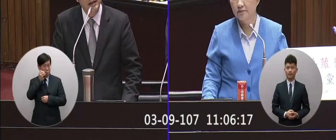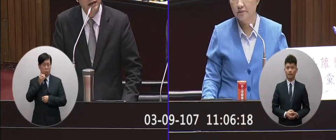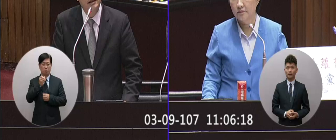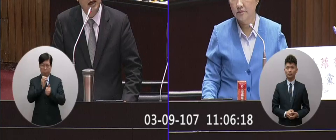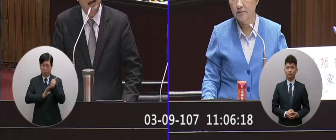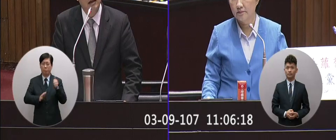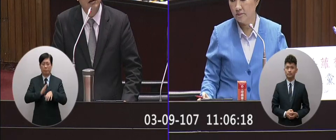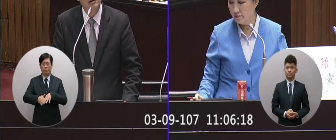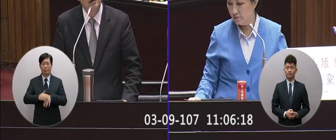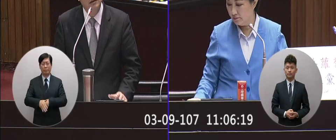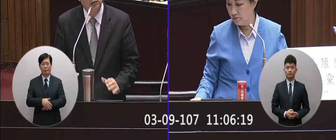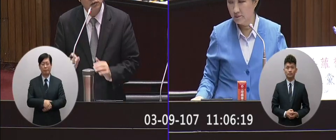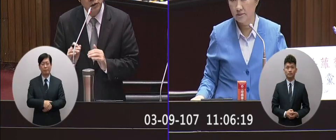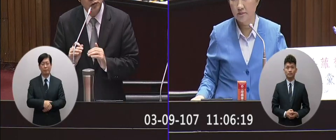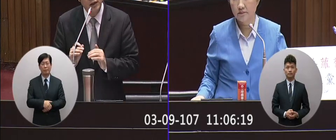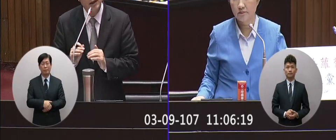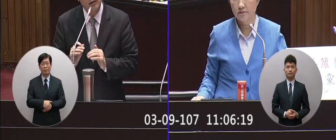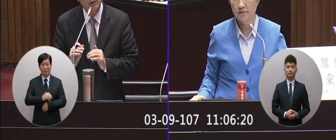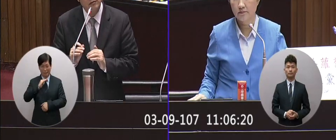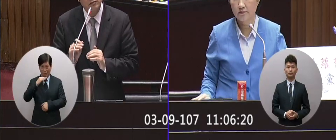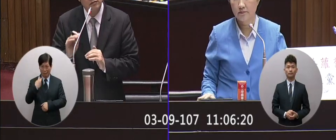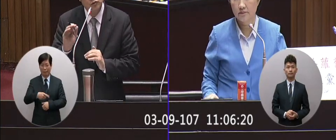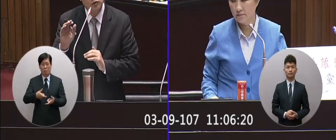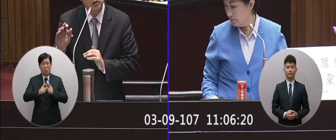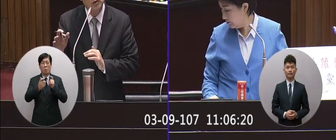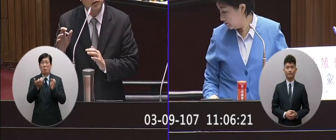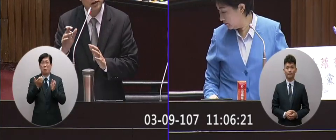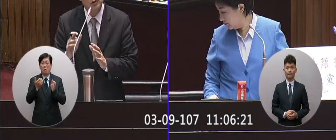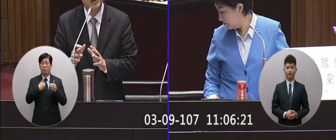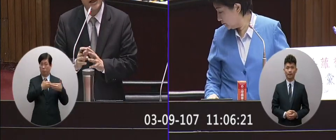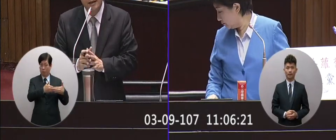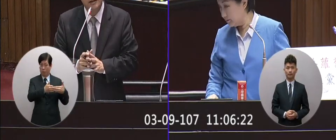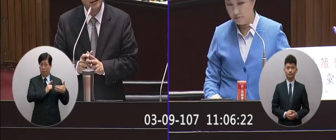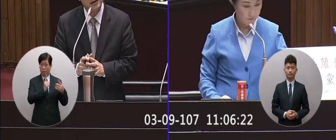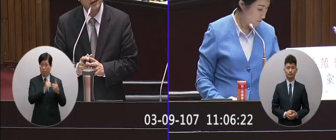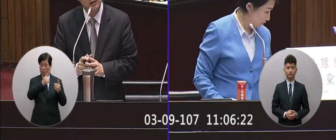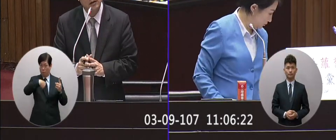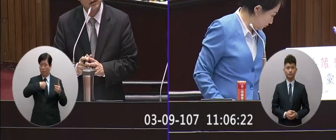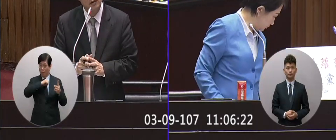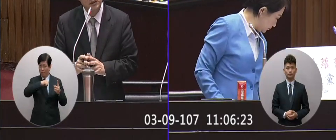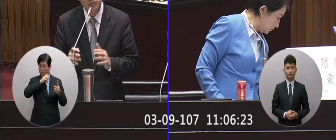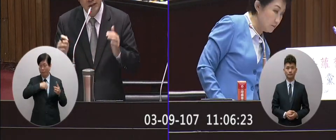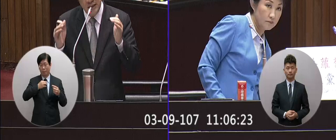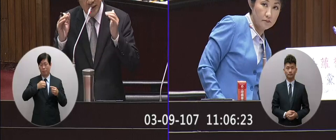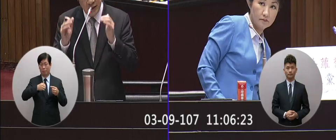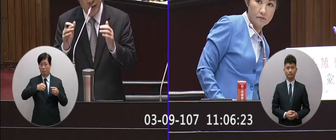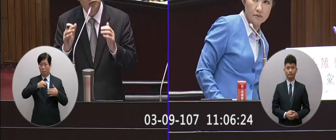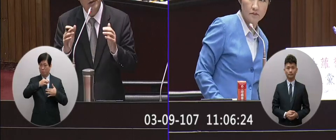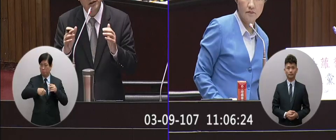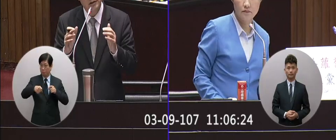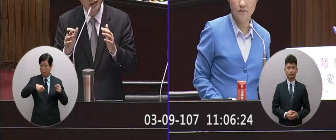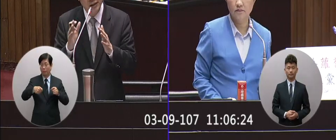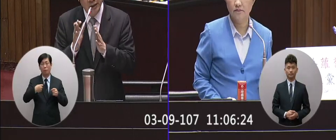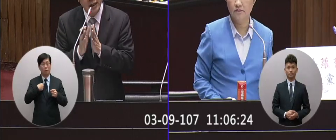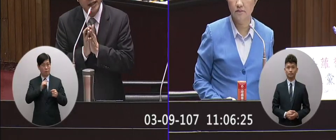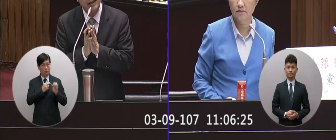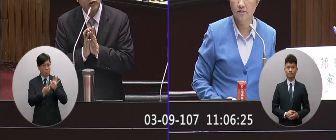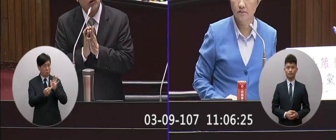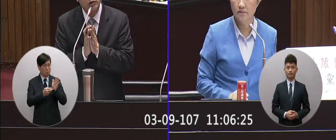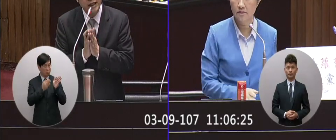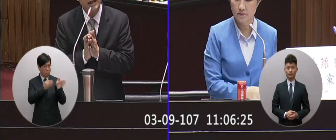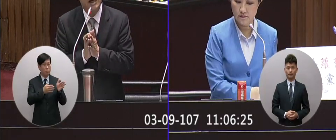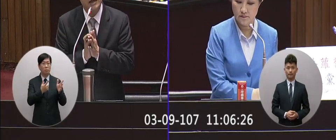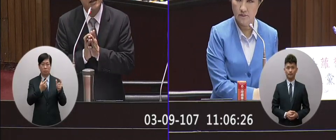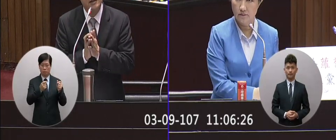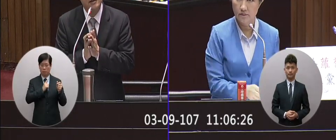是有一定的影响哈。不过又回到中国的对台的政策，我们在解读的时候，其实也应该